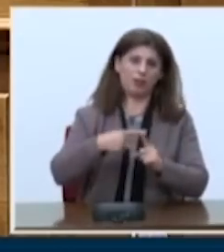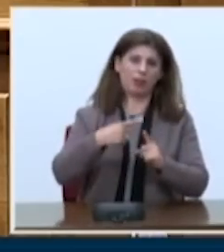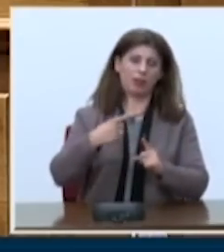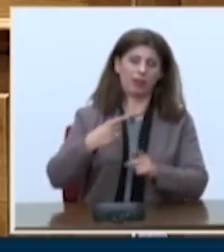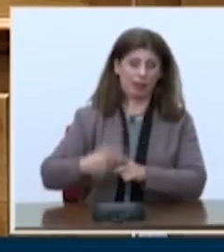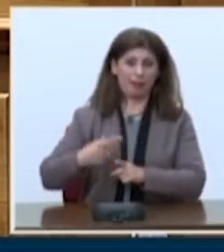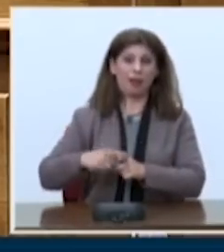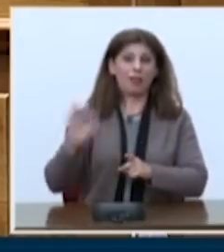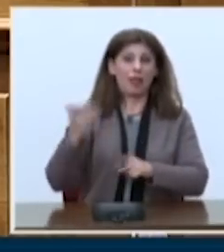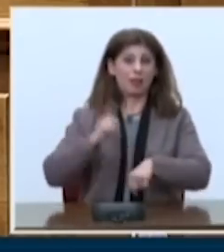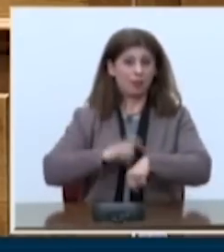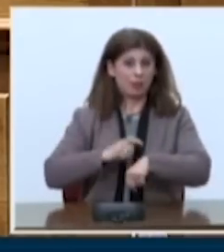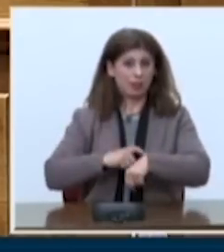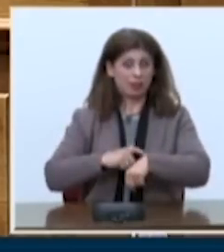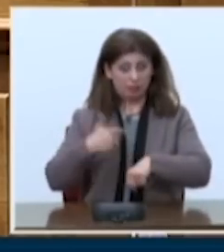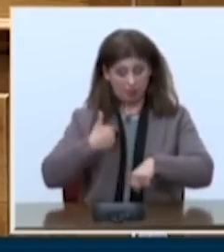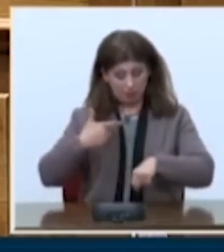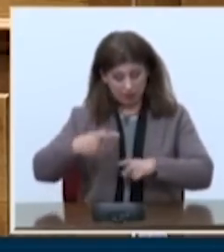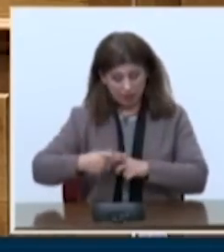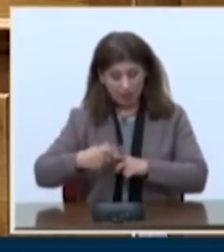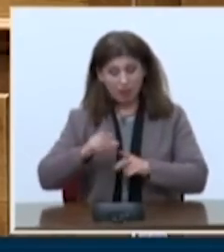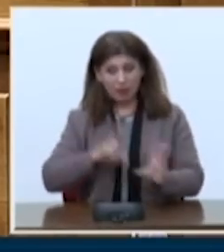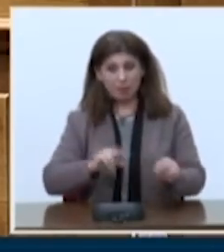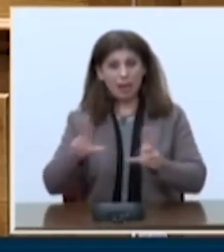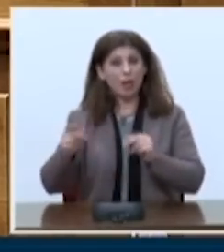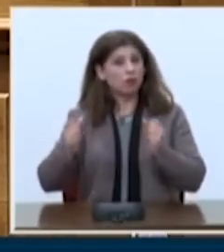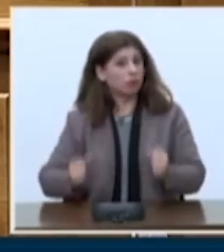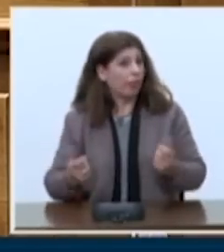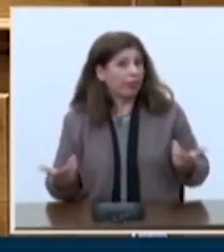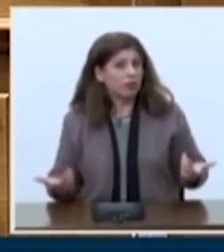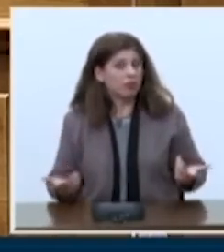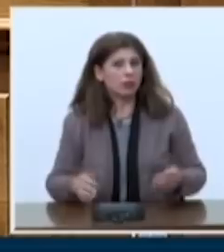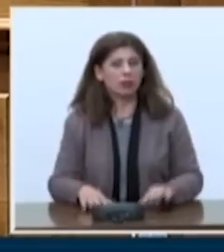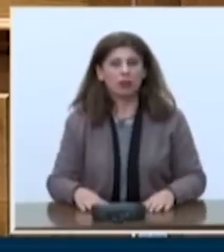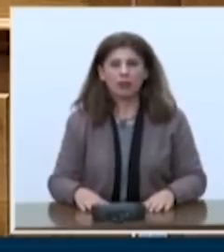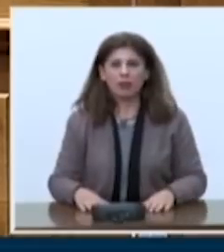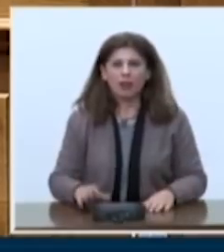αν κάποια στιγμή βρεθεί η ίδια σε μια παρόμοια θέση. Αυτό είναι το